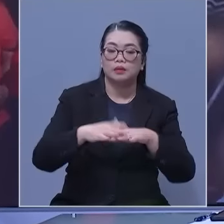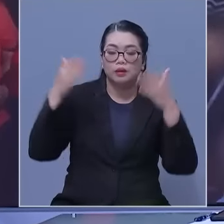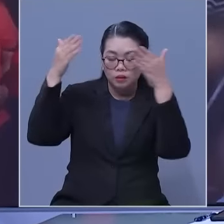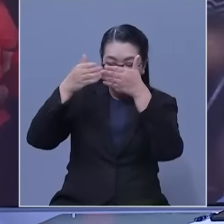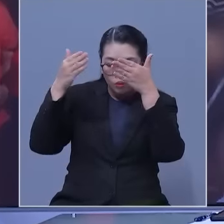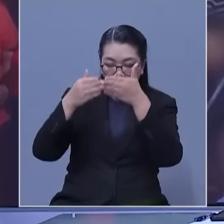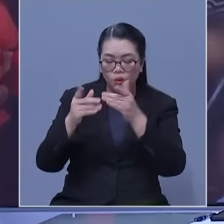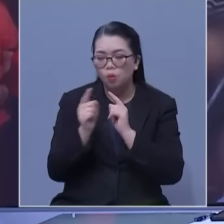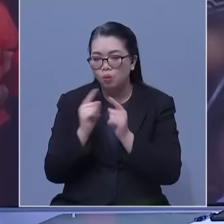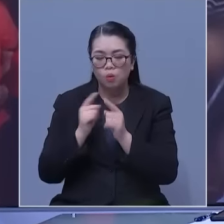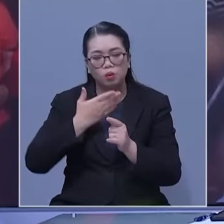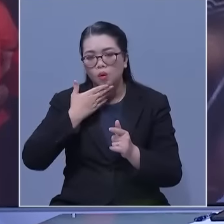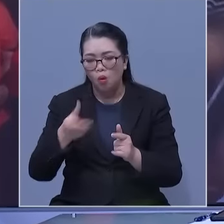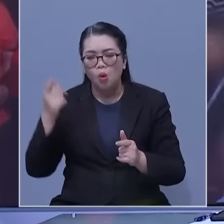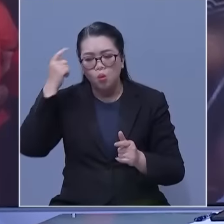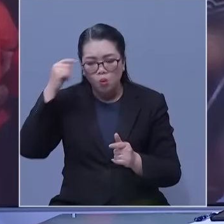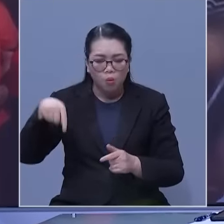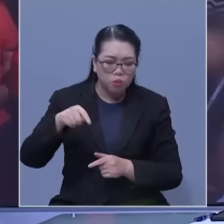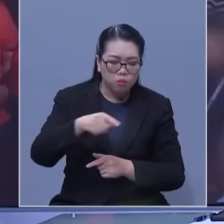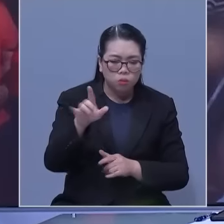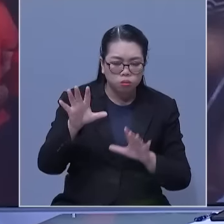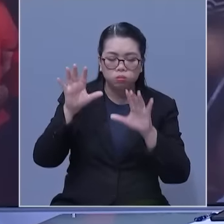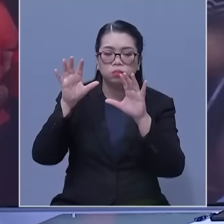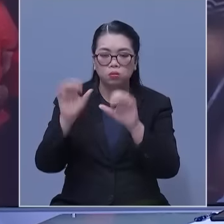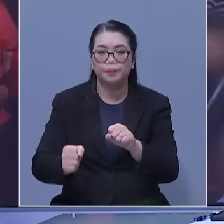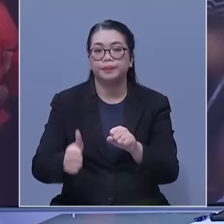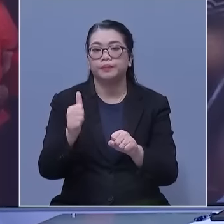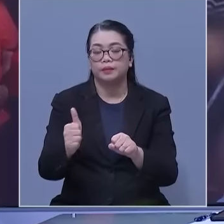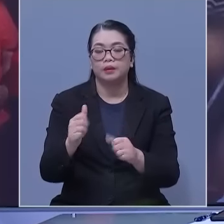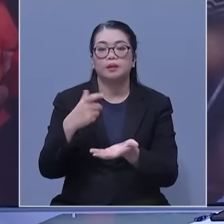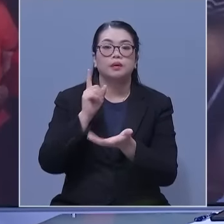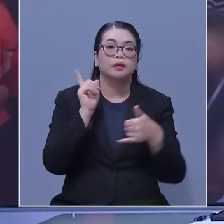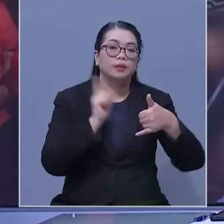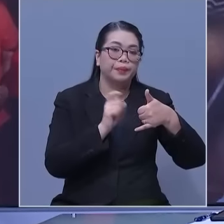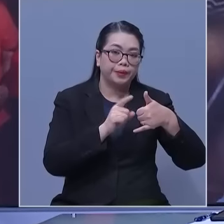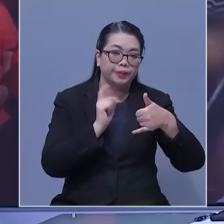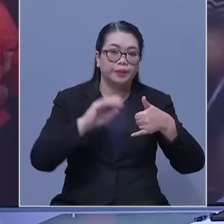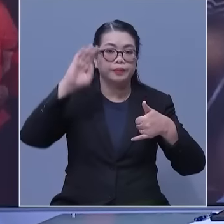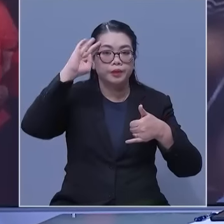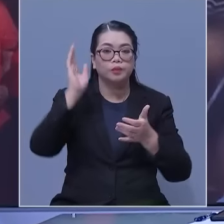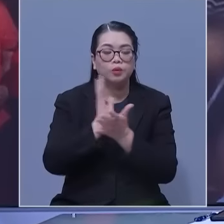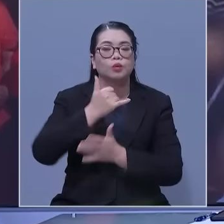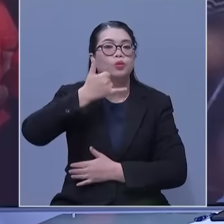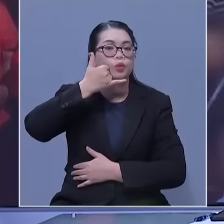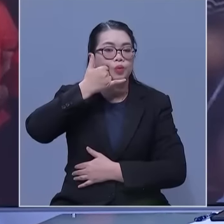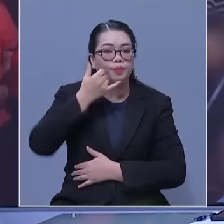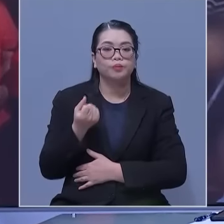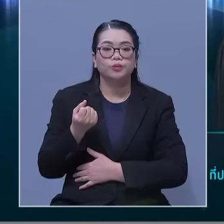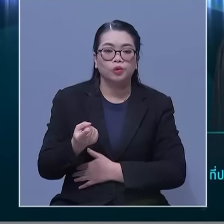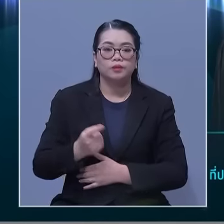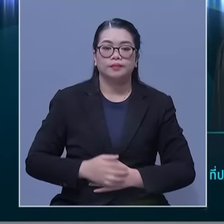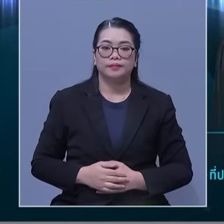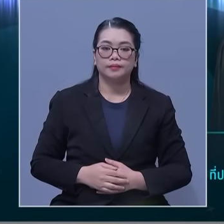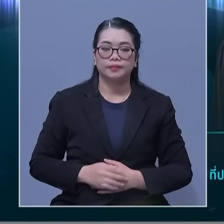อินโดนีเซียนะคะแล้วก็ทราบเบื้องลึกถึงการจับกุมเสียแป้งเราไปสอบถามรายละเอียดกับท่านนะคะอยู่ในสายกับเราสวัสดีค่ะ